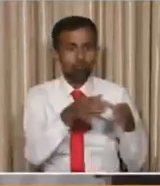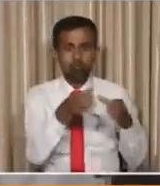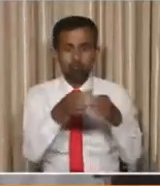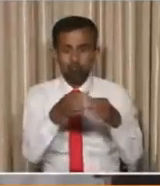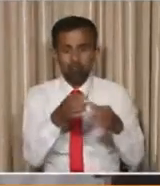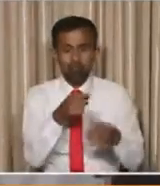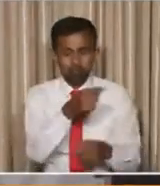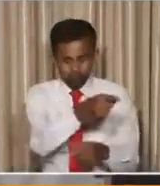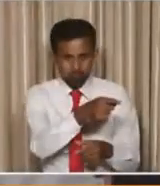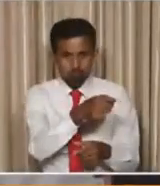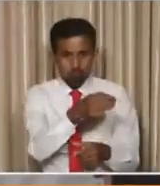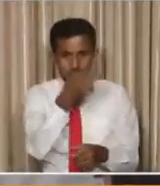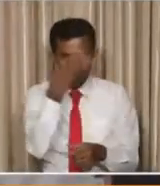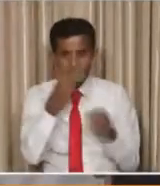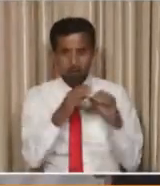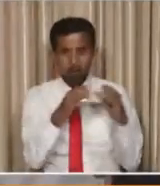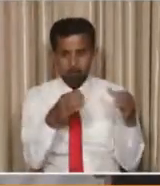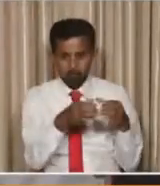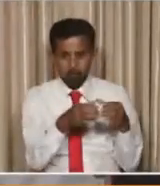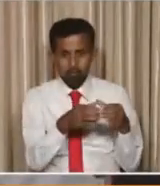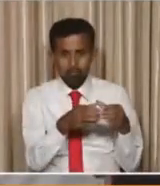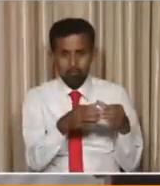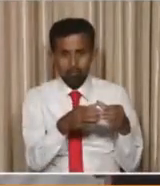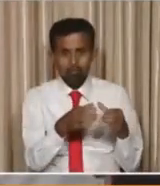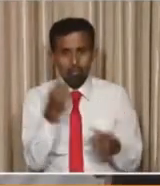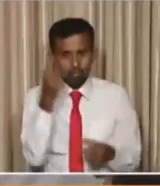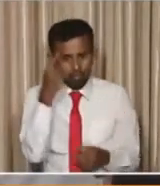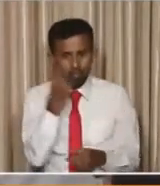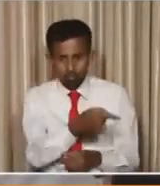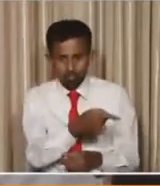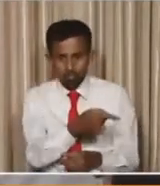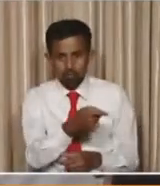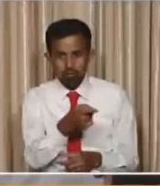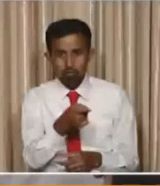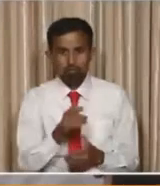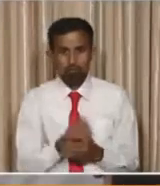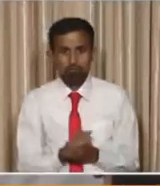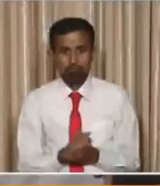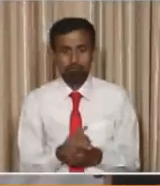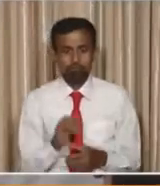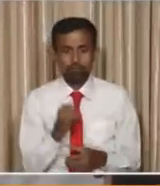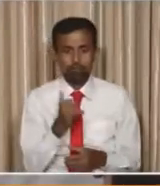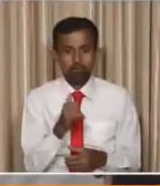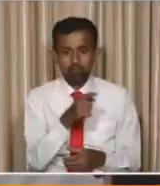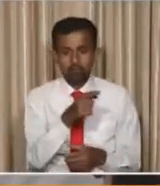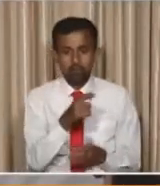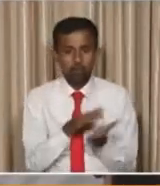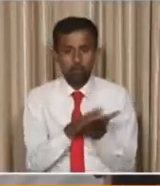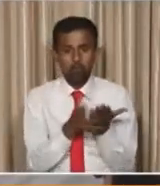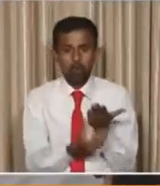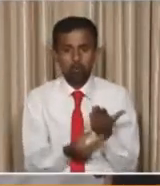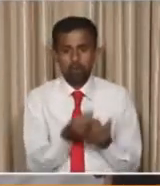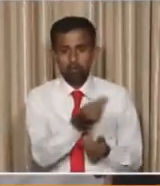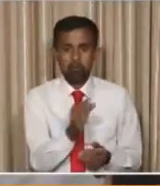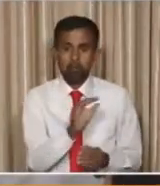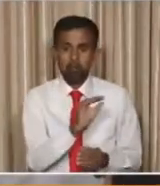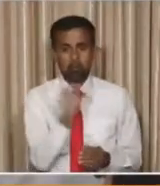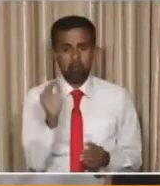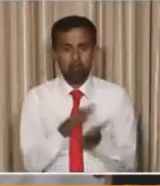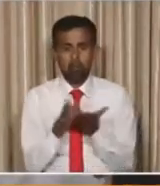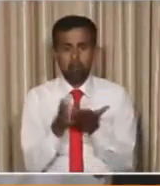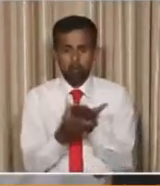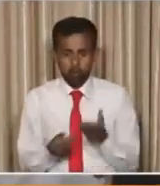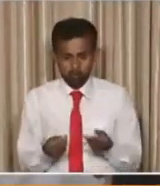ඒ පක්ෂතේ දෙමළ පක්ෂවත් ඒක ද්‍රවිඩ පක්ෂවත් මේක දැනගෙන ඉන්නේ. සමහර අයට මේක කොපි ලැබිලා තිබුණා. මටත් පස්සේ කොපියක්